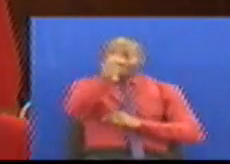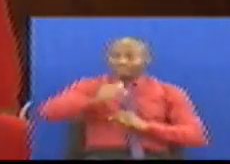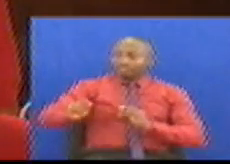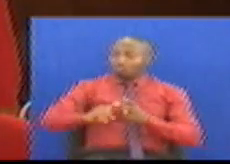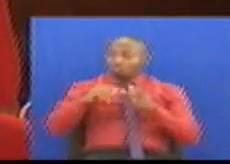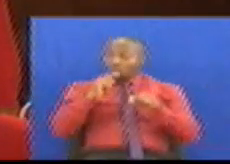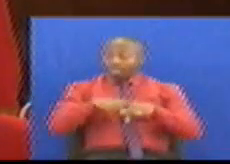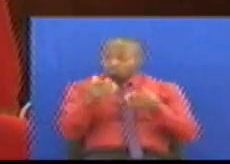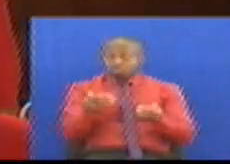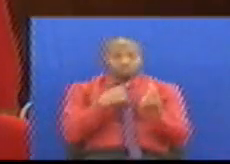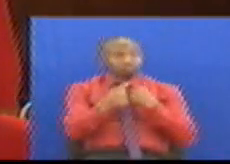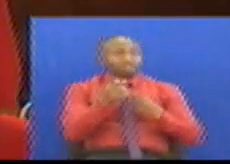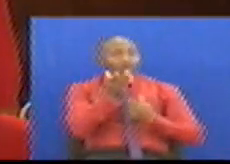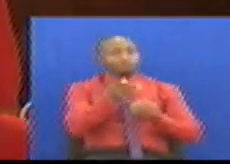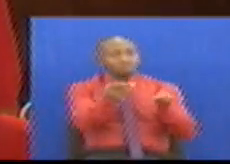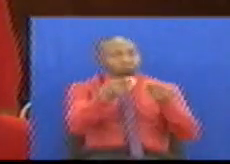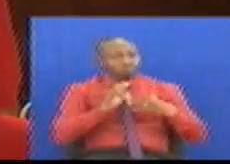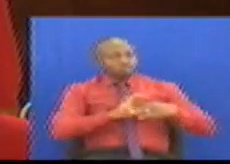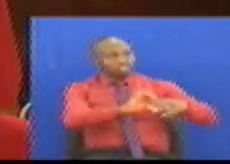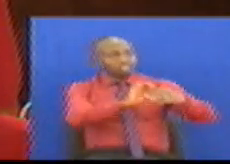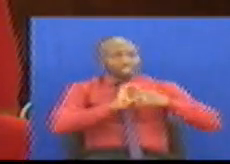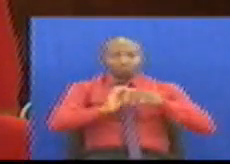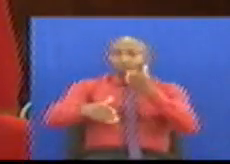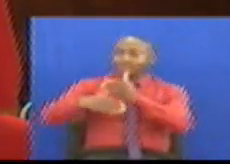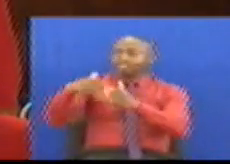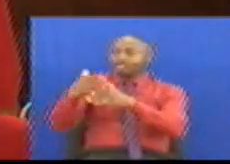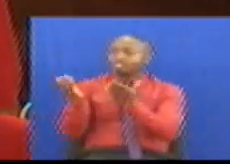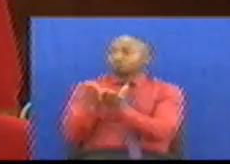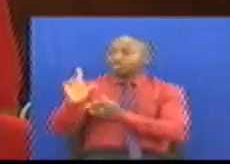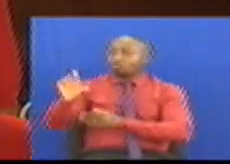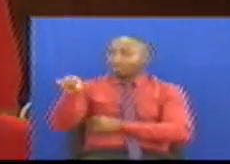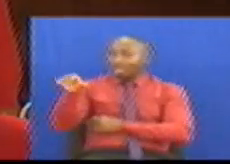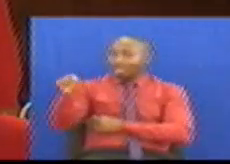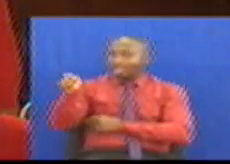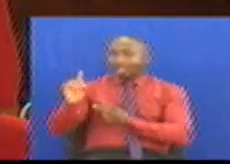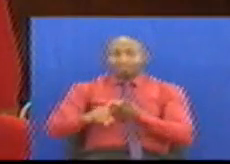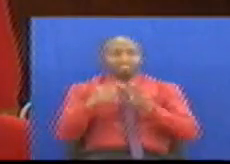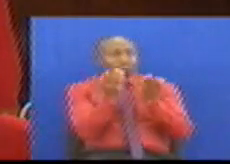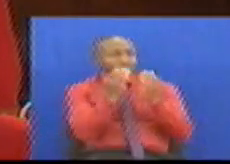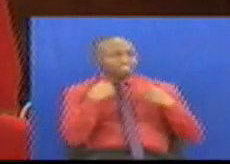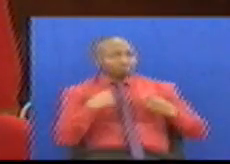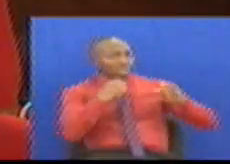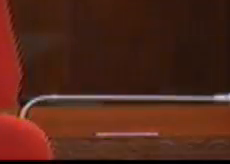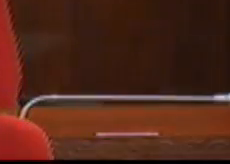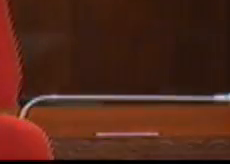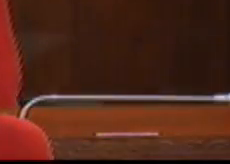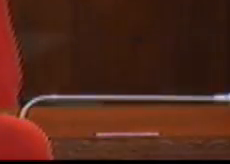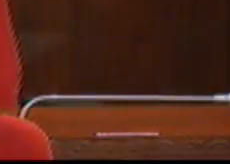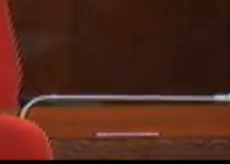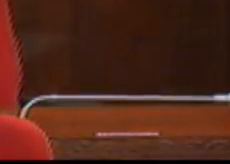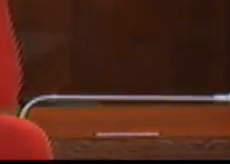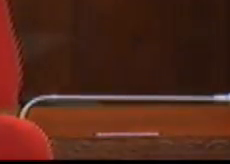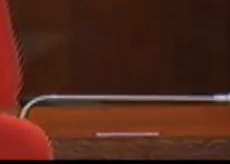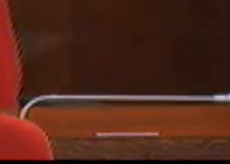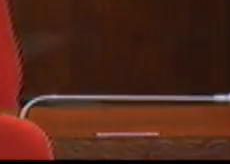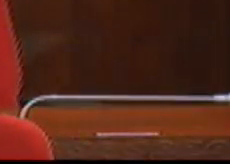kwa ushirikiano wanajenga bweni pale shule ya Luganga sekondari na shule ya sekondari Changalawe ili kupunguza distance ya watoto kutembea, hasa